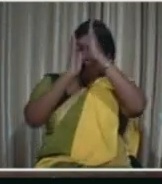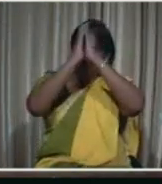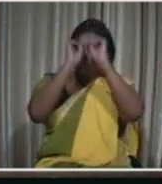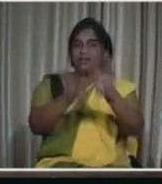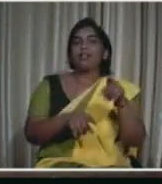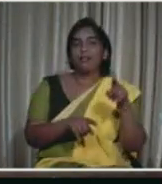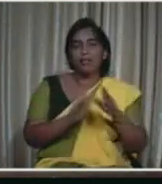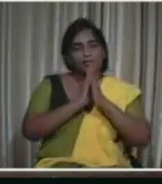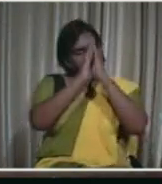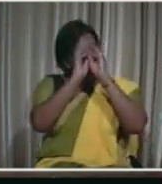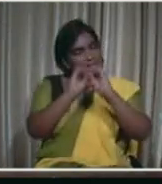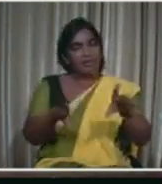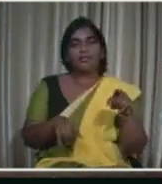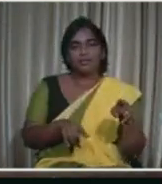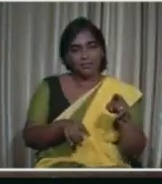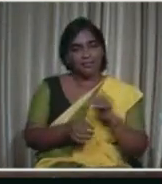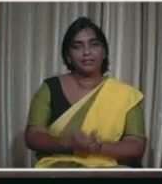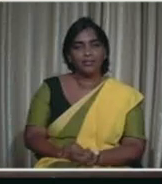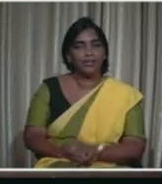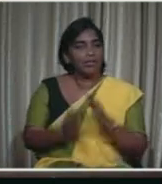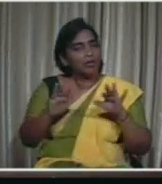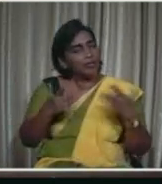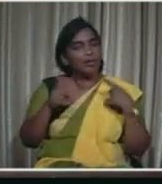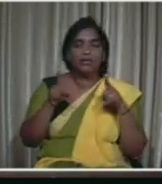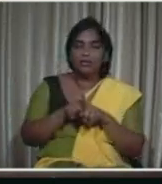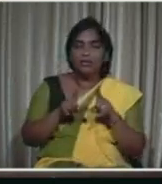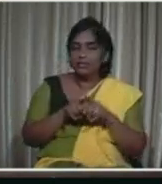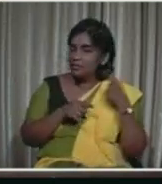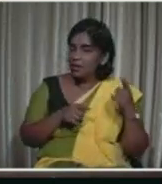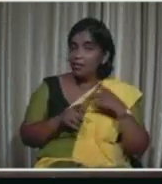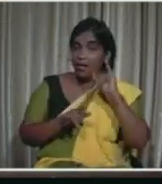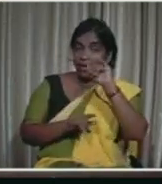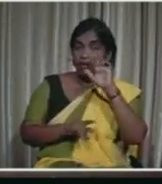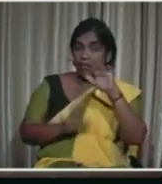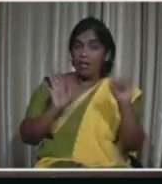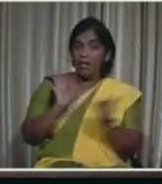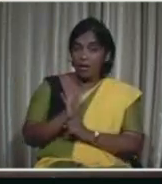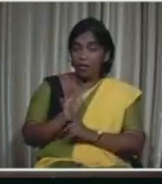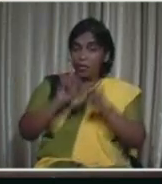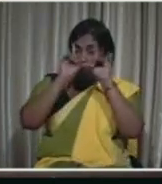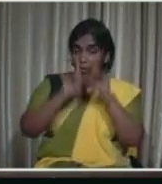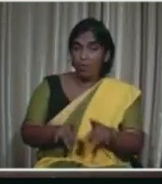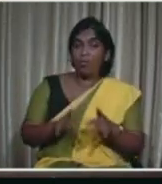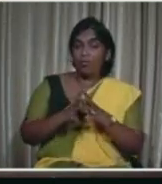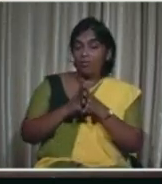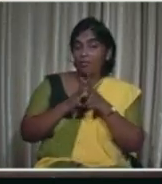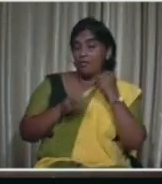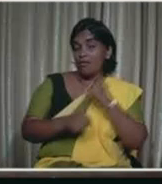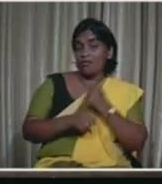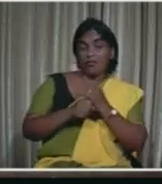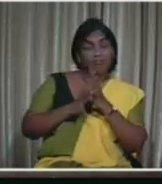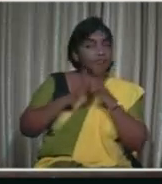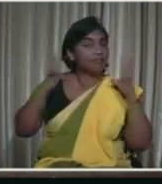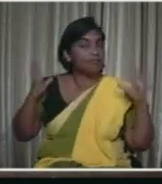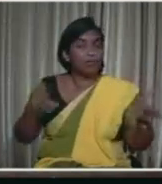සාපයක් සාපයක් සාපයක්. මොන වෙලාවේද ඉදුවේ 69 ලක්ෂයක් menna mechchara aanduwa kavilla